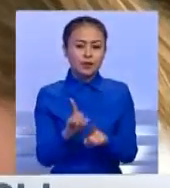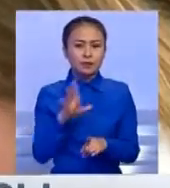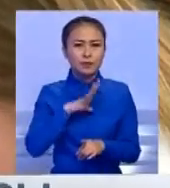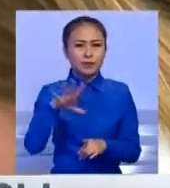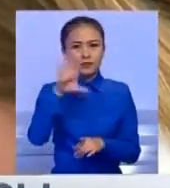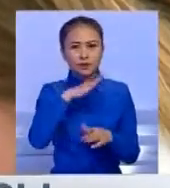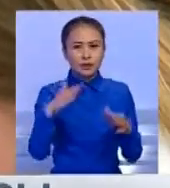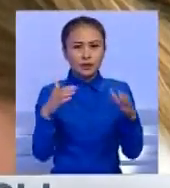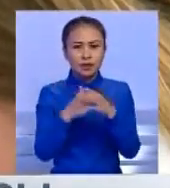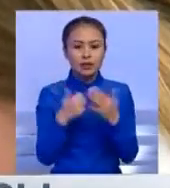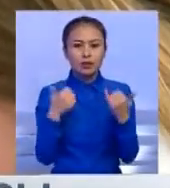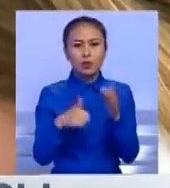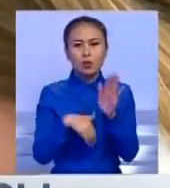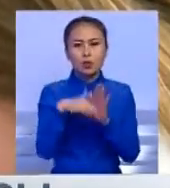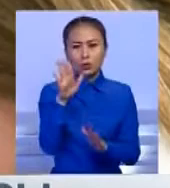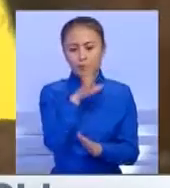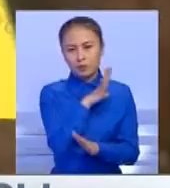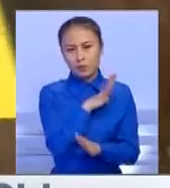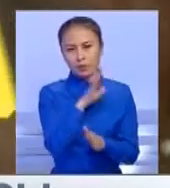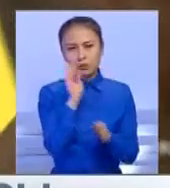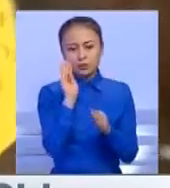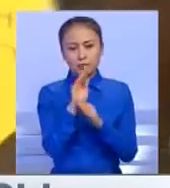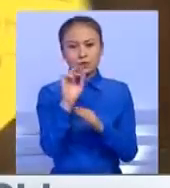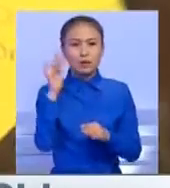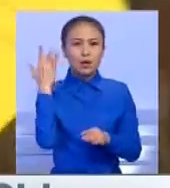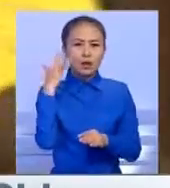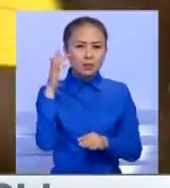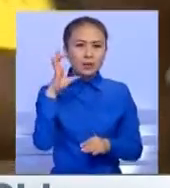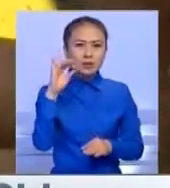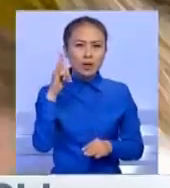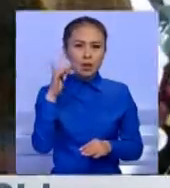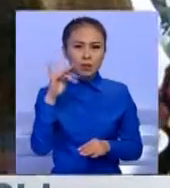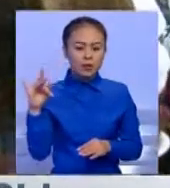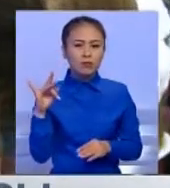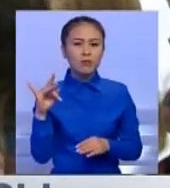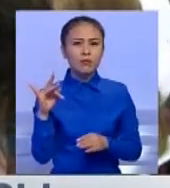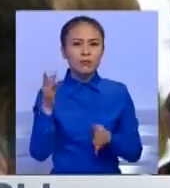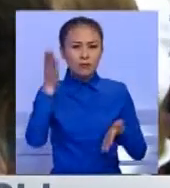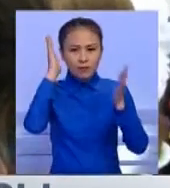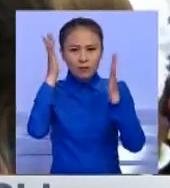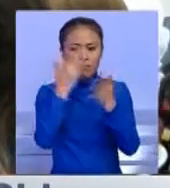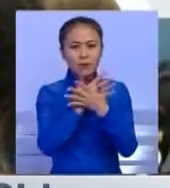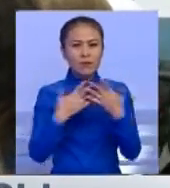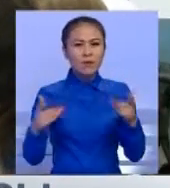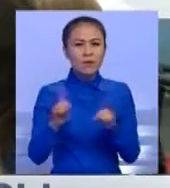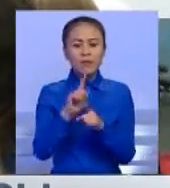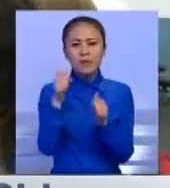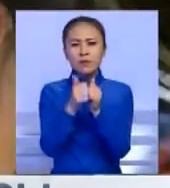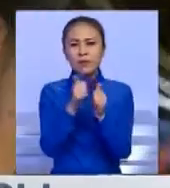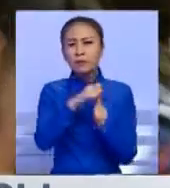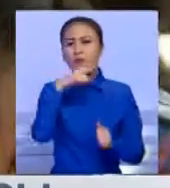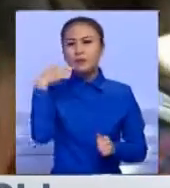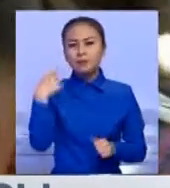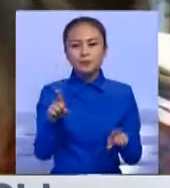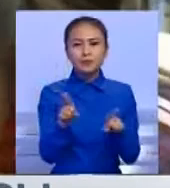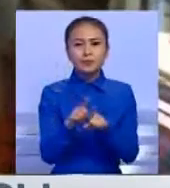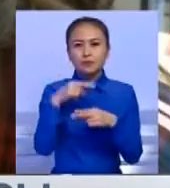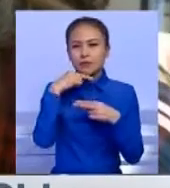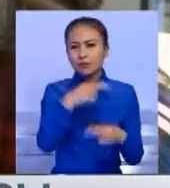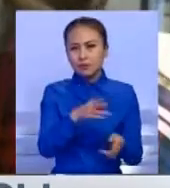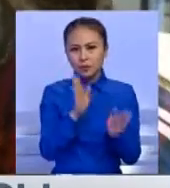құрлық елдерінде жақсы дамыған. Бұған қоса ақш сингапур малайзия және көрші ресейде де оған қатты көңіл